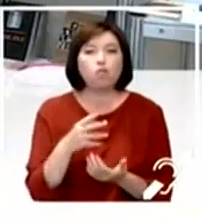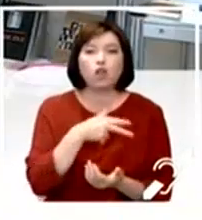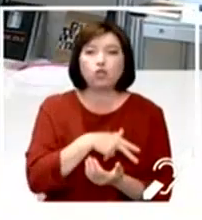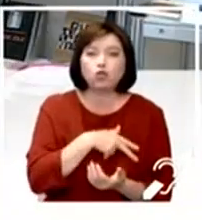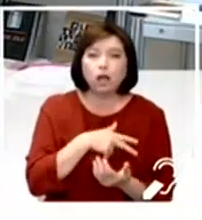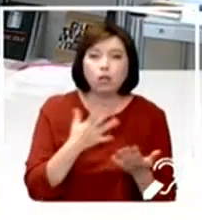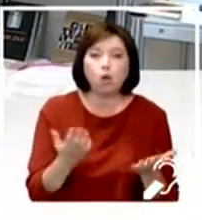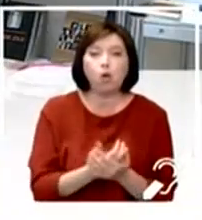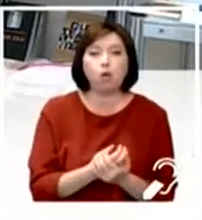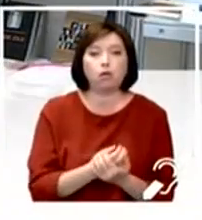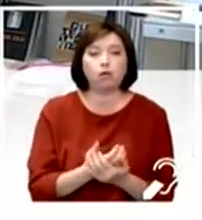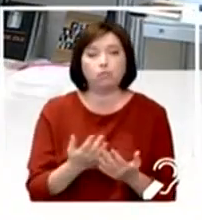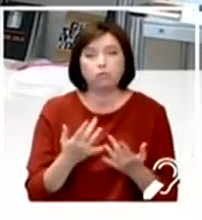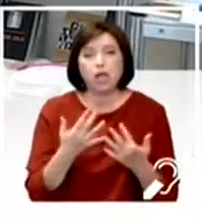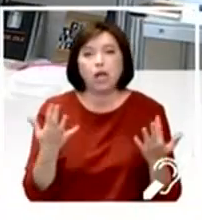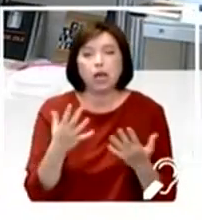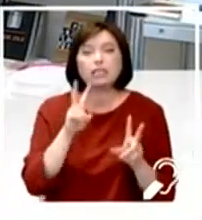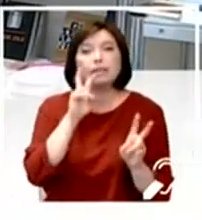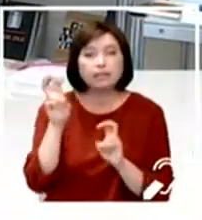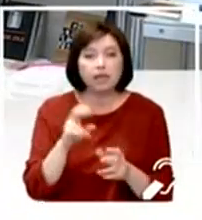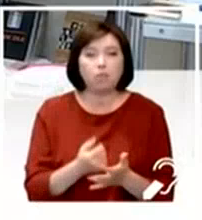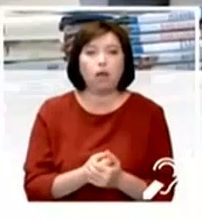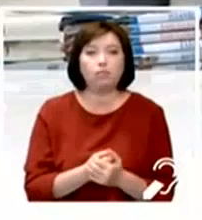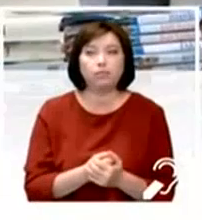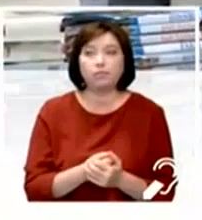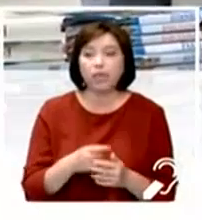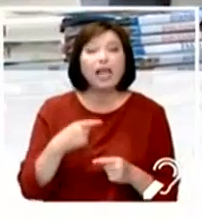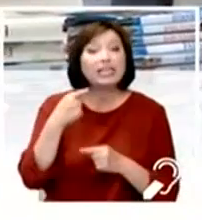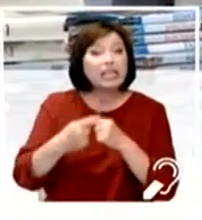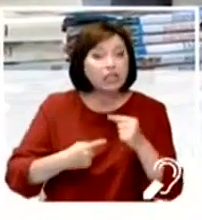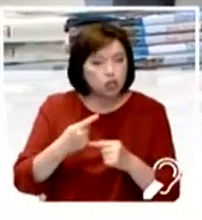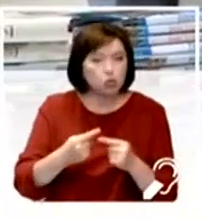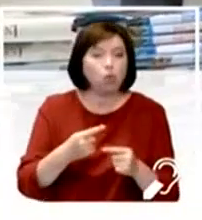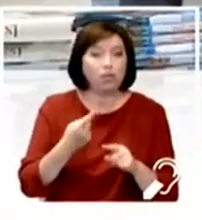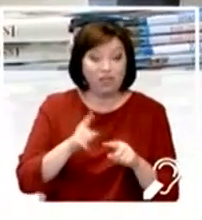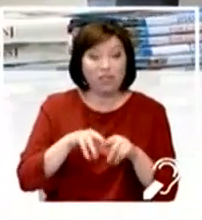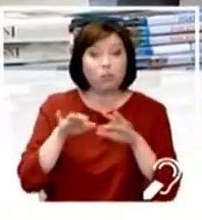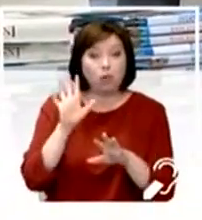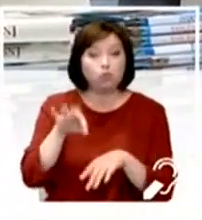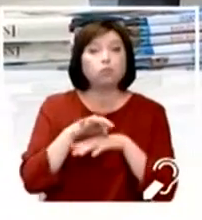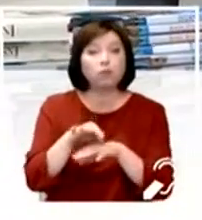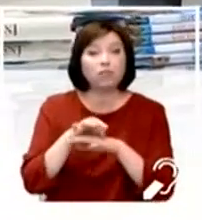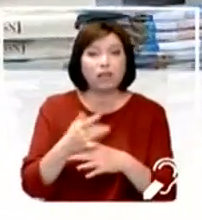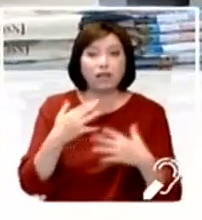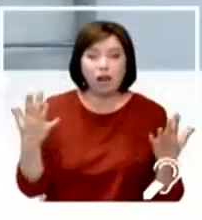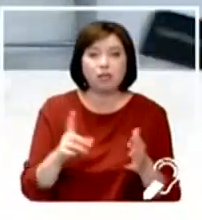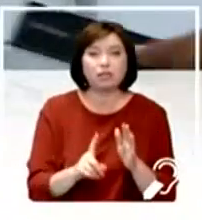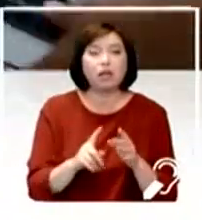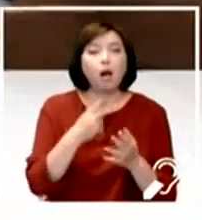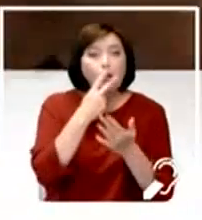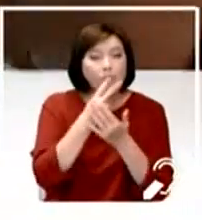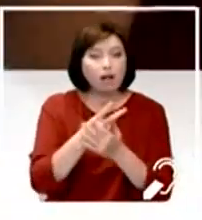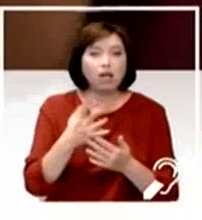sociologie, exegeze, carte universitară. Tradițional, în cadrul evenimentului vor fi organizate 10 de lansări de